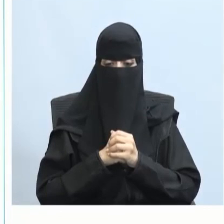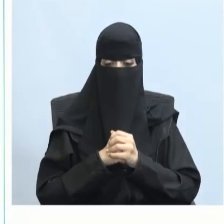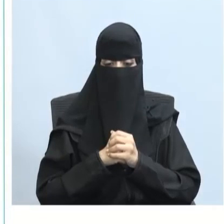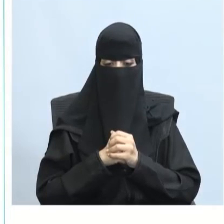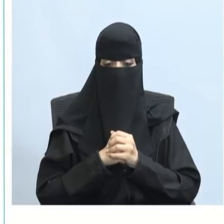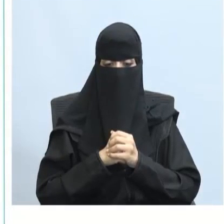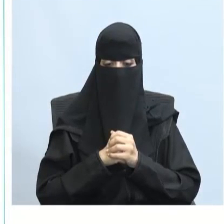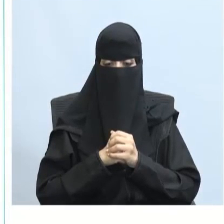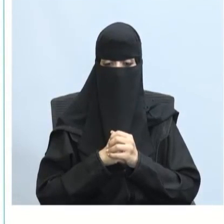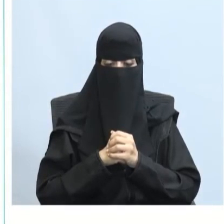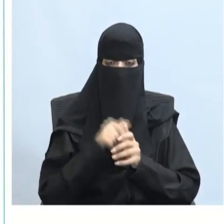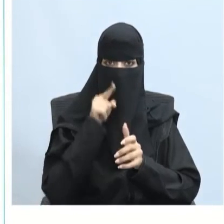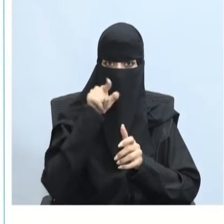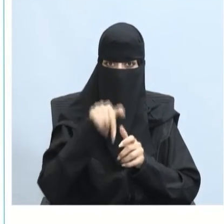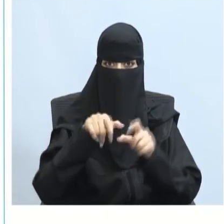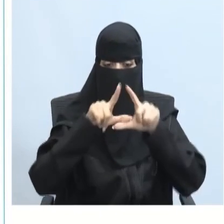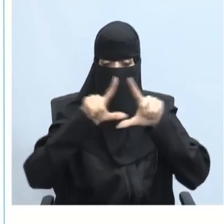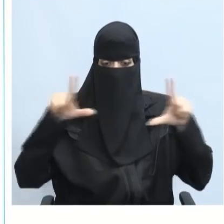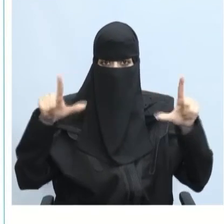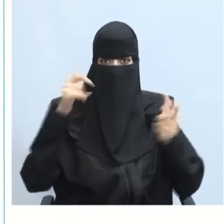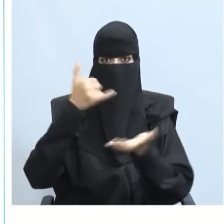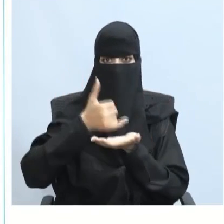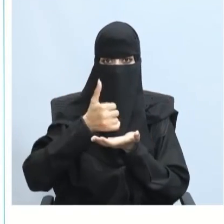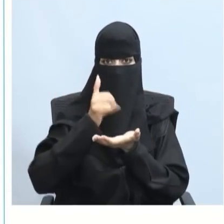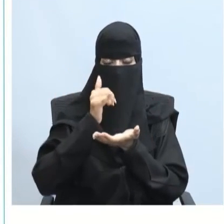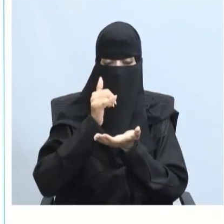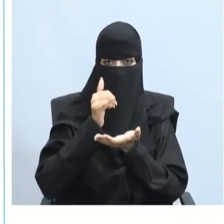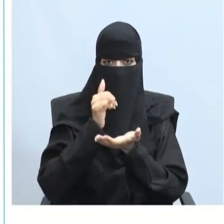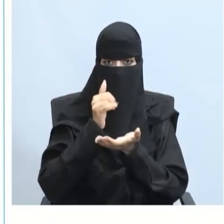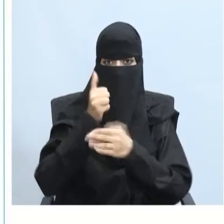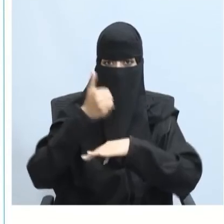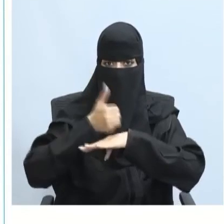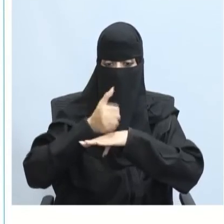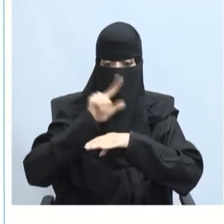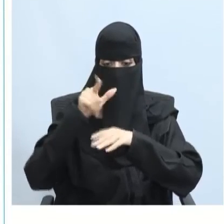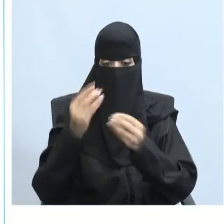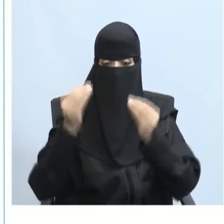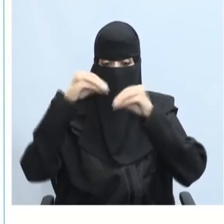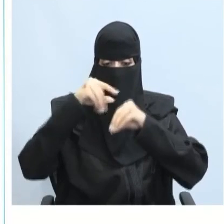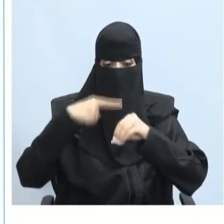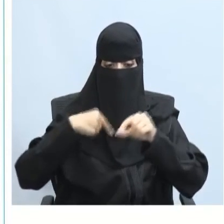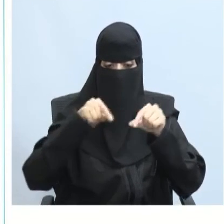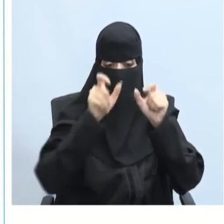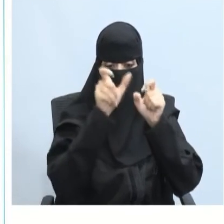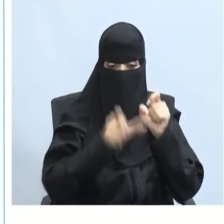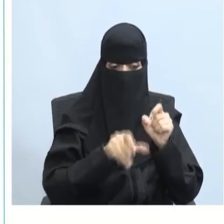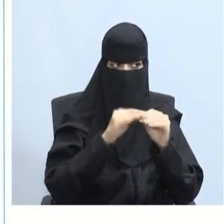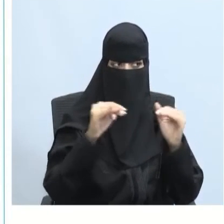الموارد هذه الواجهه الرئيسيه لاضافه ايش ريسورس نيم اضافه الاسماء